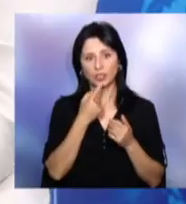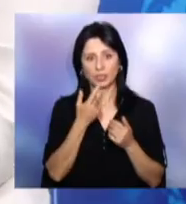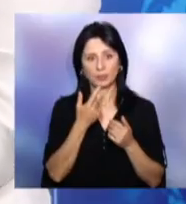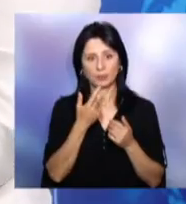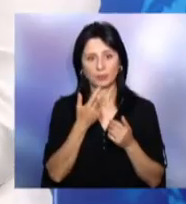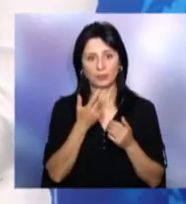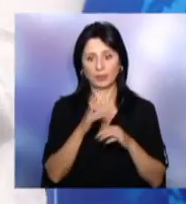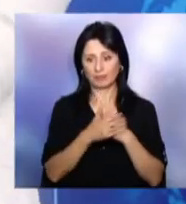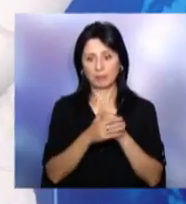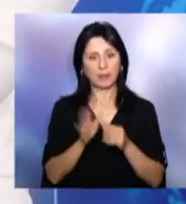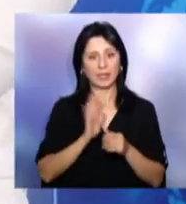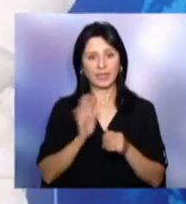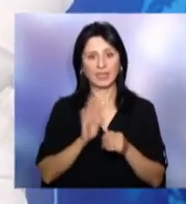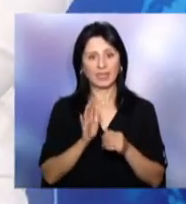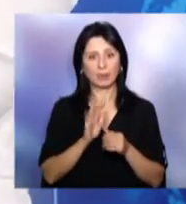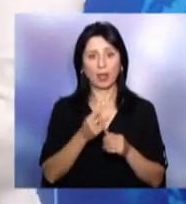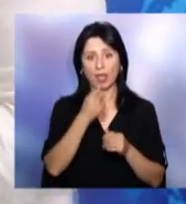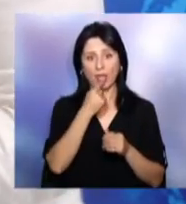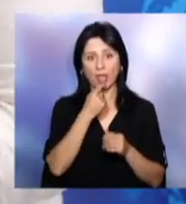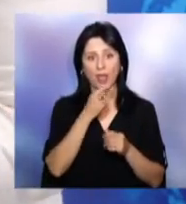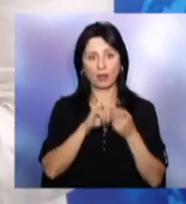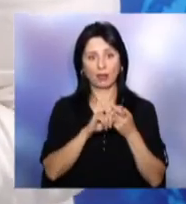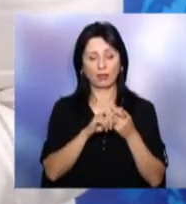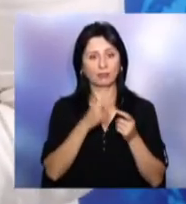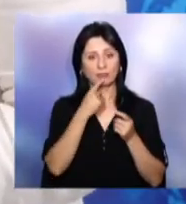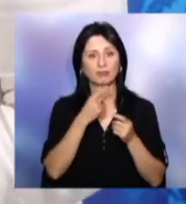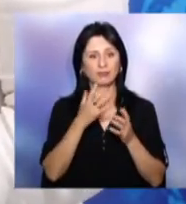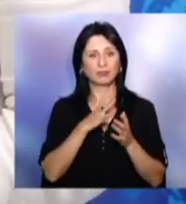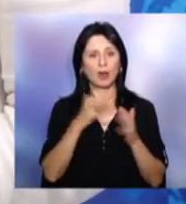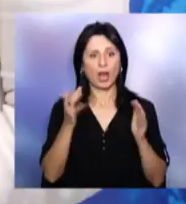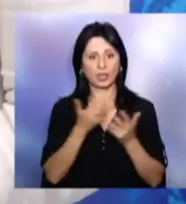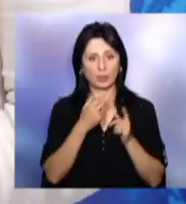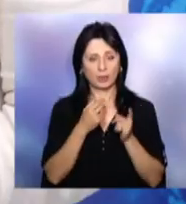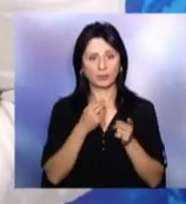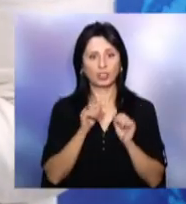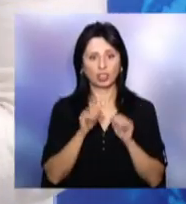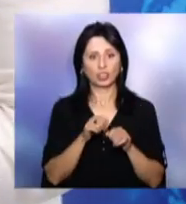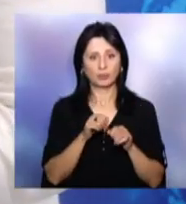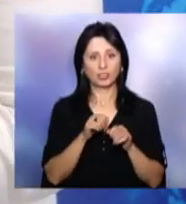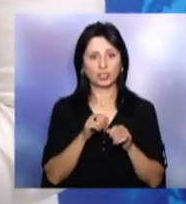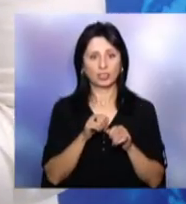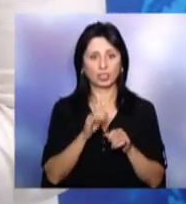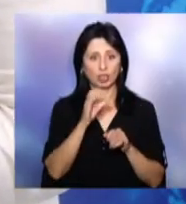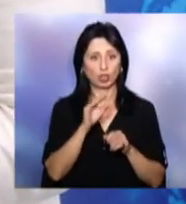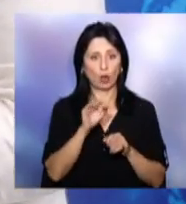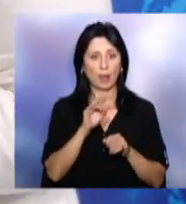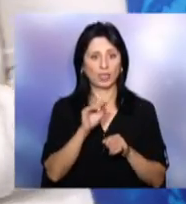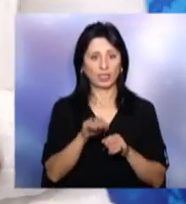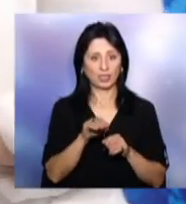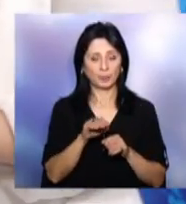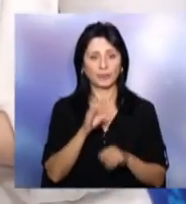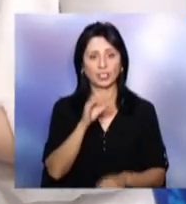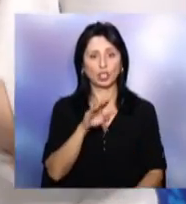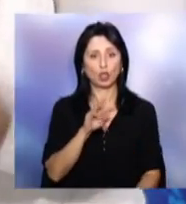ხელის დაუბანებლობის გამო პირში მოხდეს ბაქტერია და მოხდეს ანთებითი პროცესი პირის ღრუში, შეიძლება ჩამოყალიბდეს სტომატიტი.